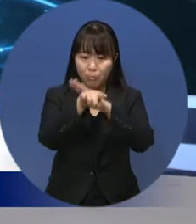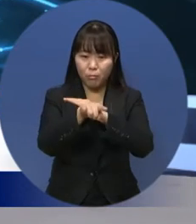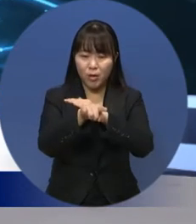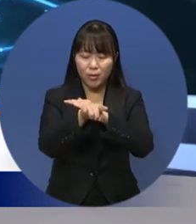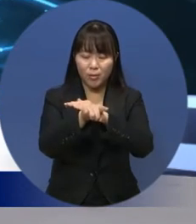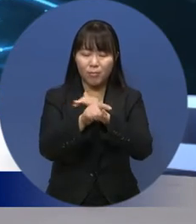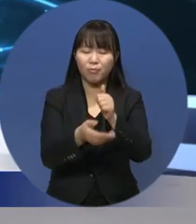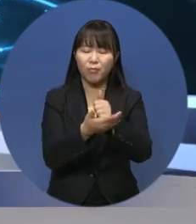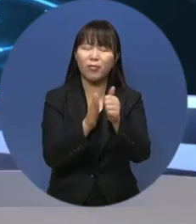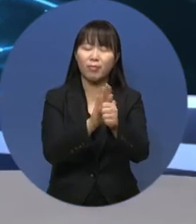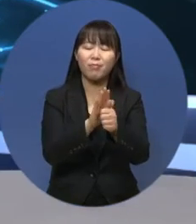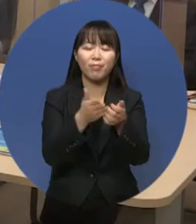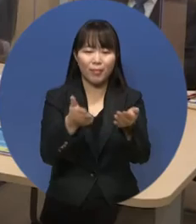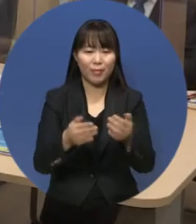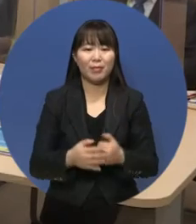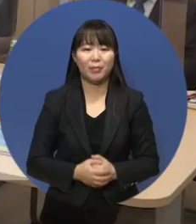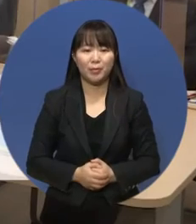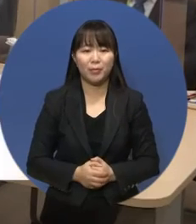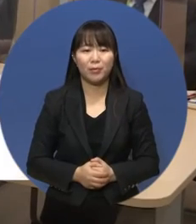격려했습니다